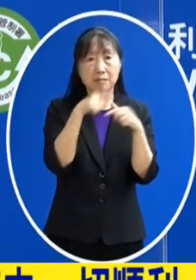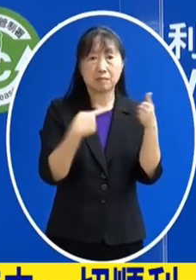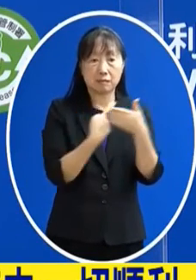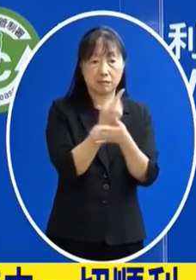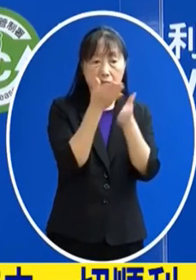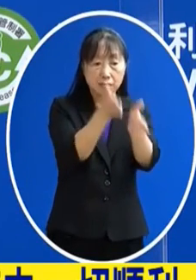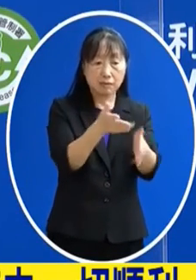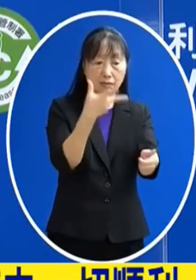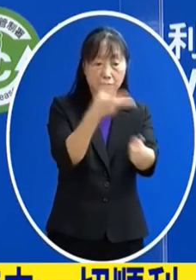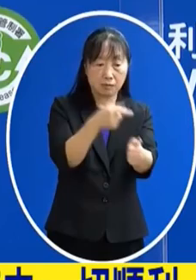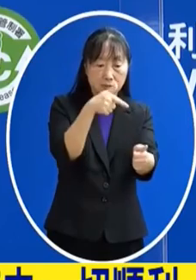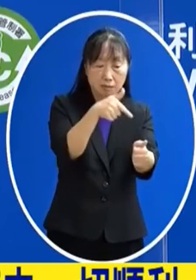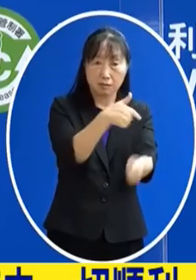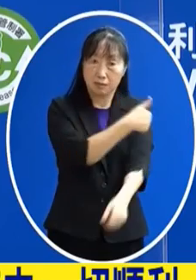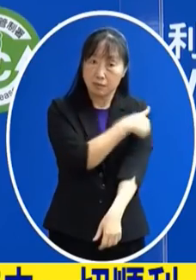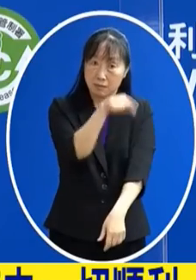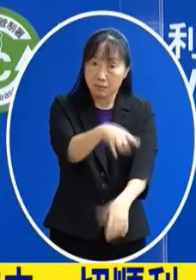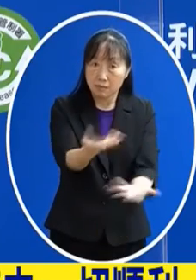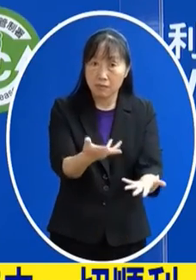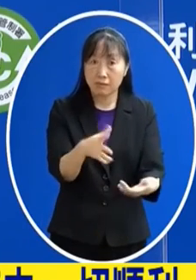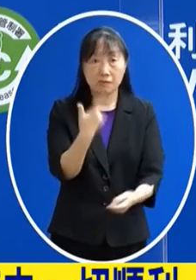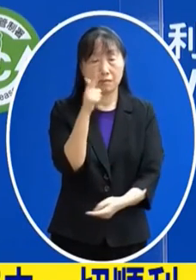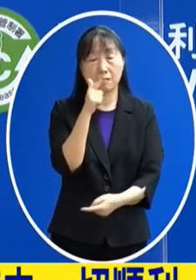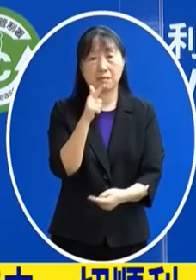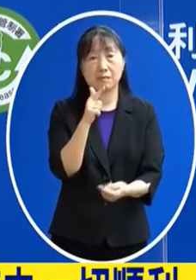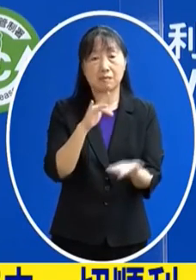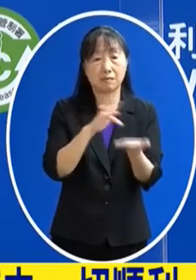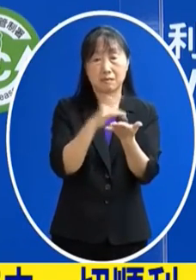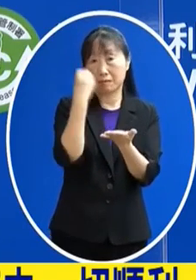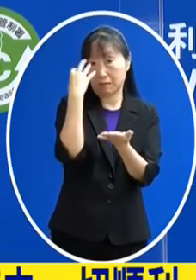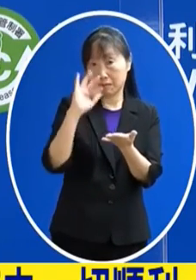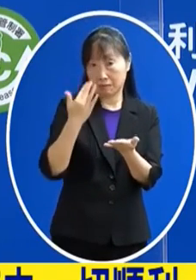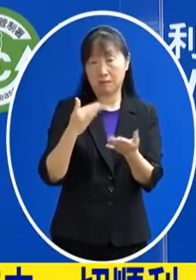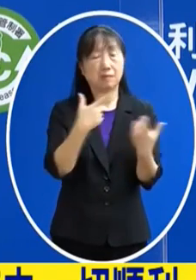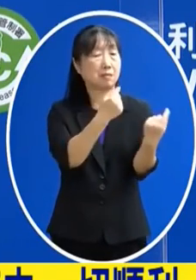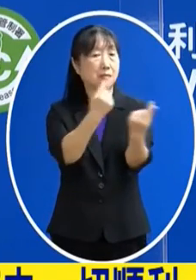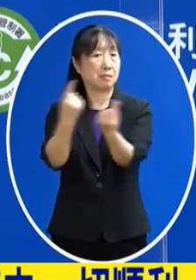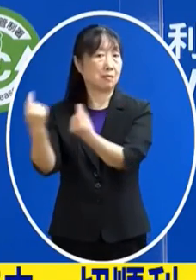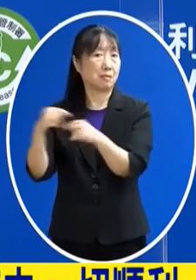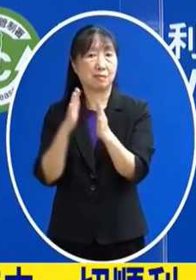疫苗。所有的药品它都会在 保密的里面。